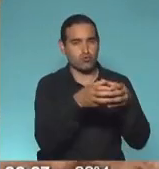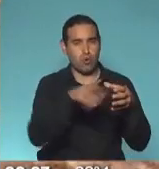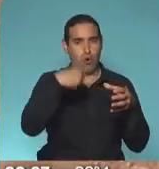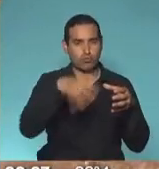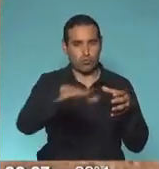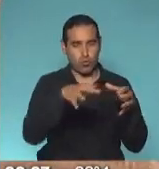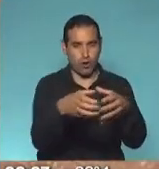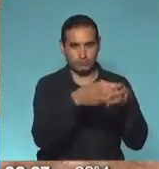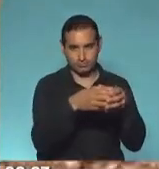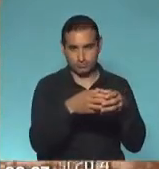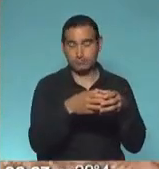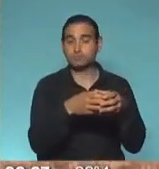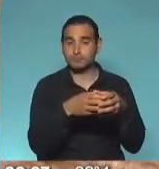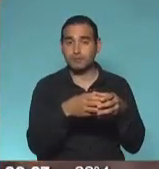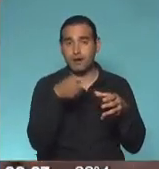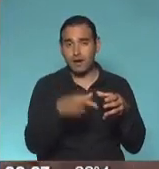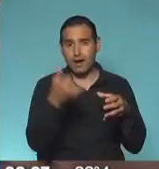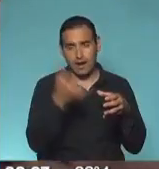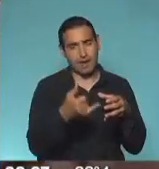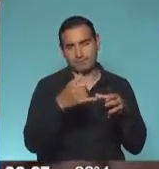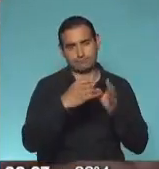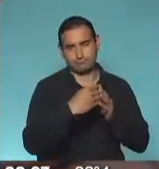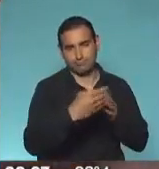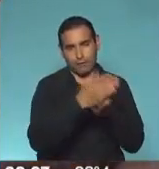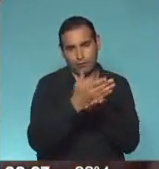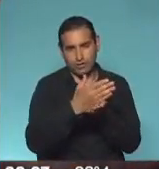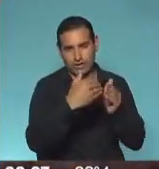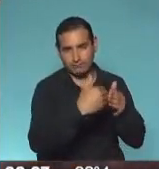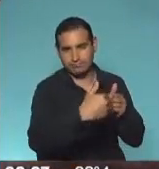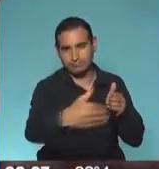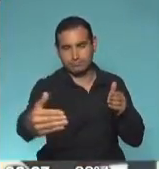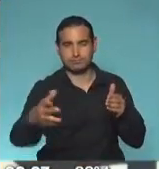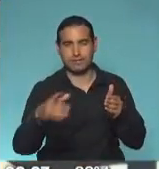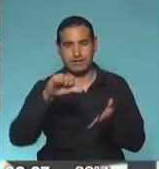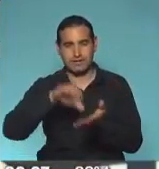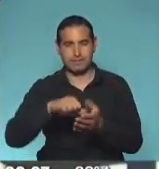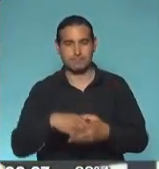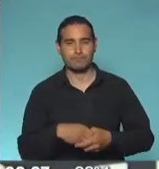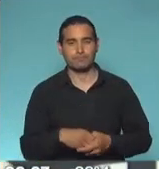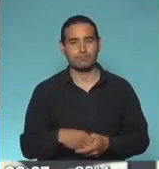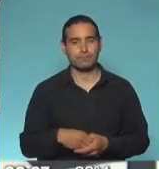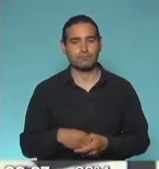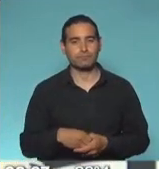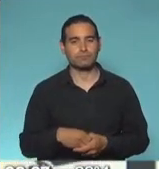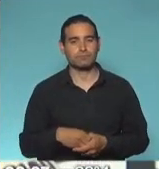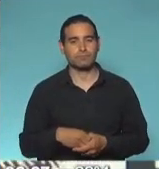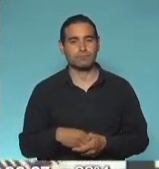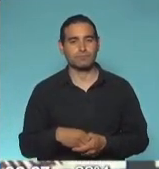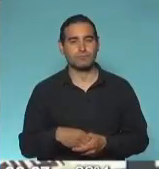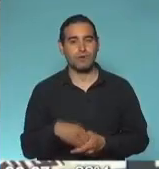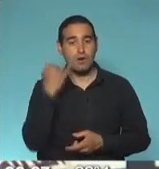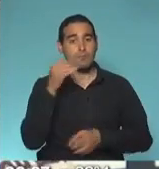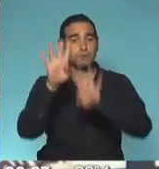de resistencia que aún mantienen a lo largo de la frontera entre Siria e Irak. او داعشیان دست هزا